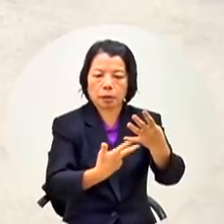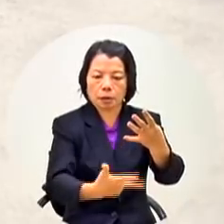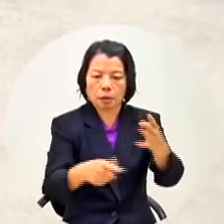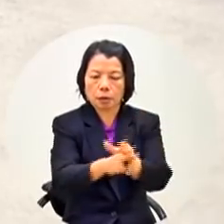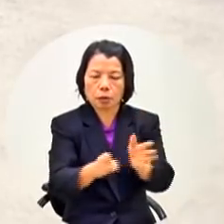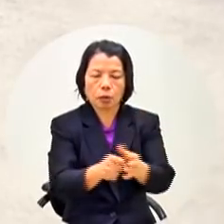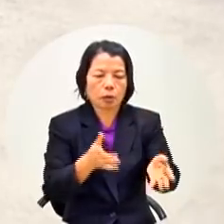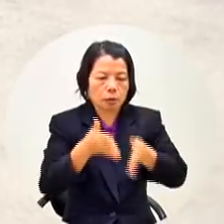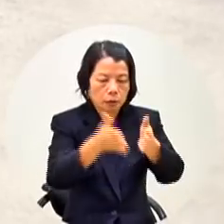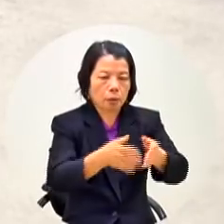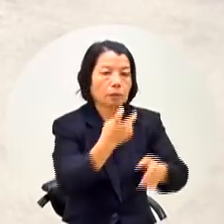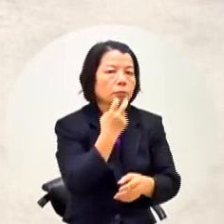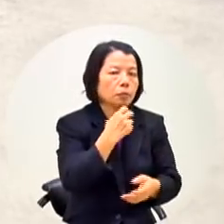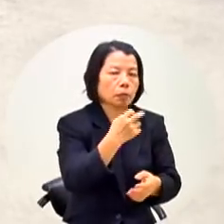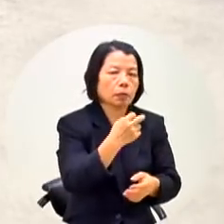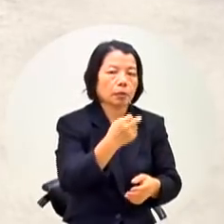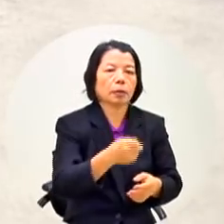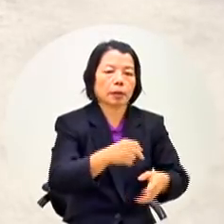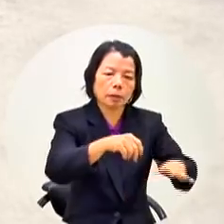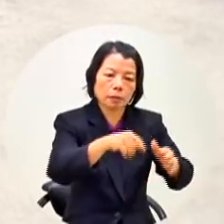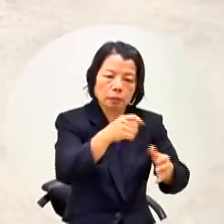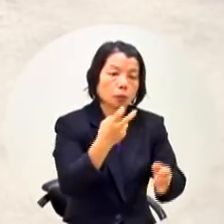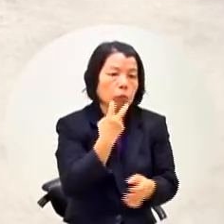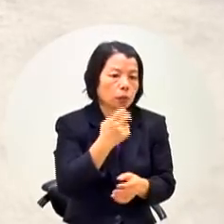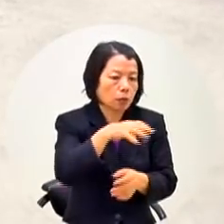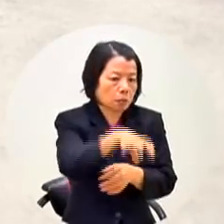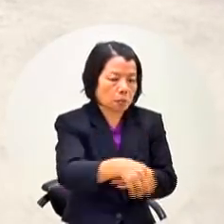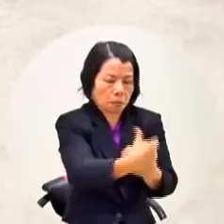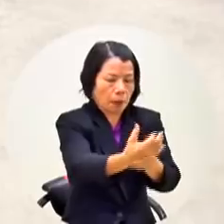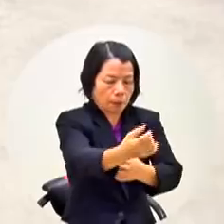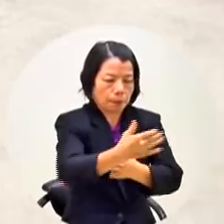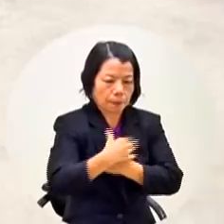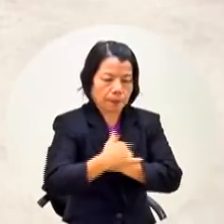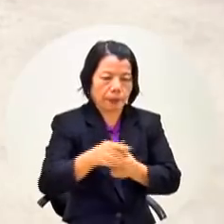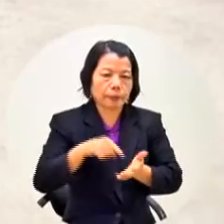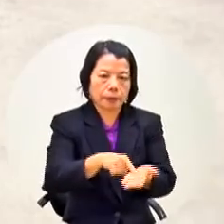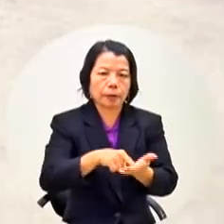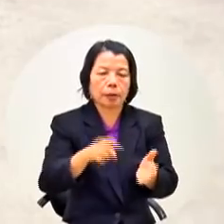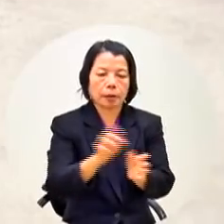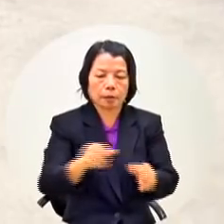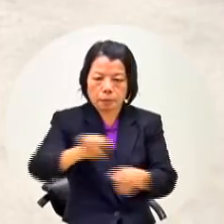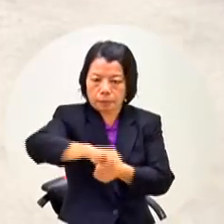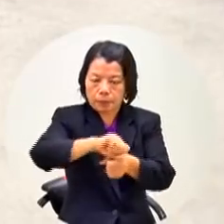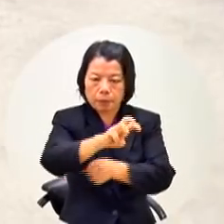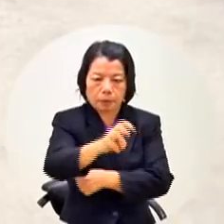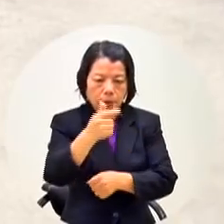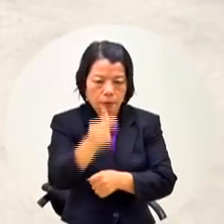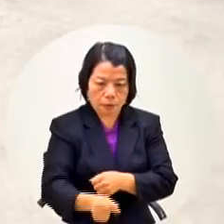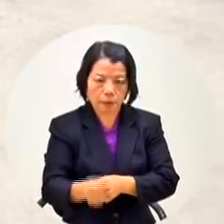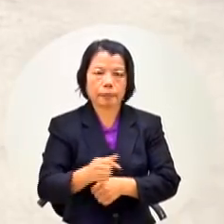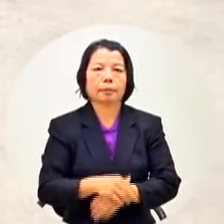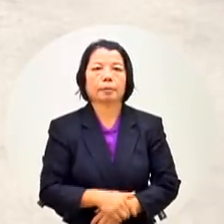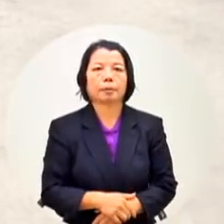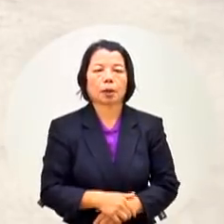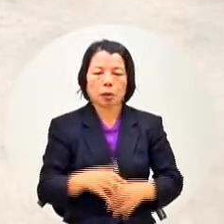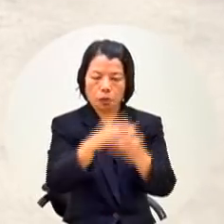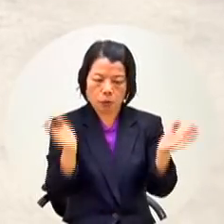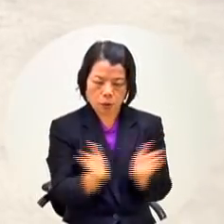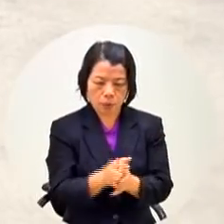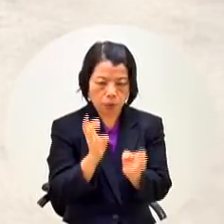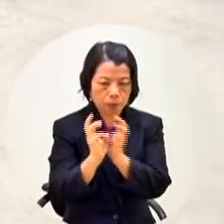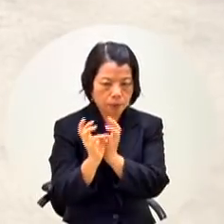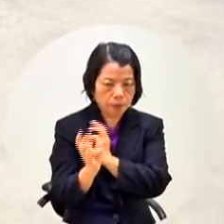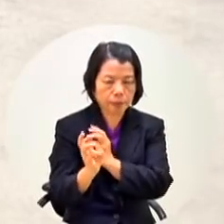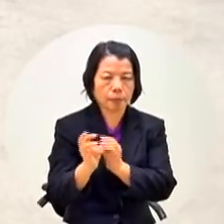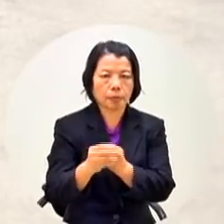整至195.37亿，那增加了30亿。那整个分析这边图上面有秀出来一